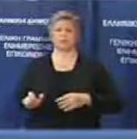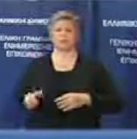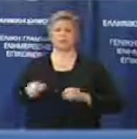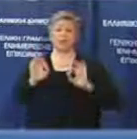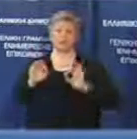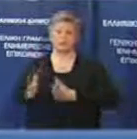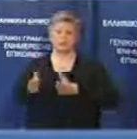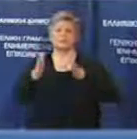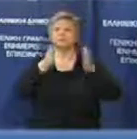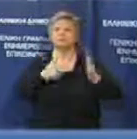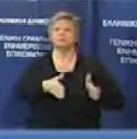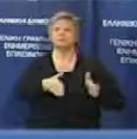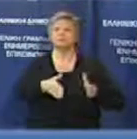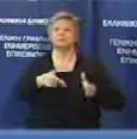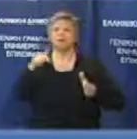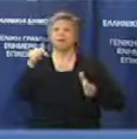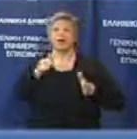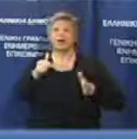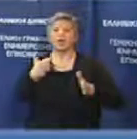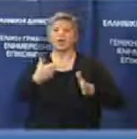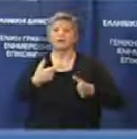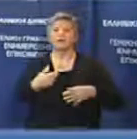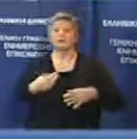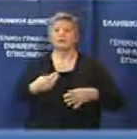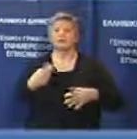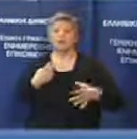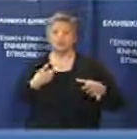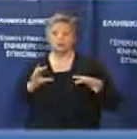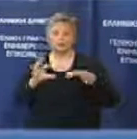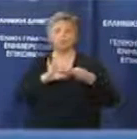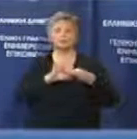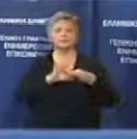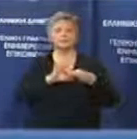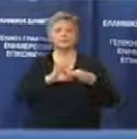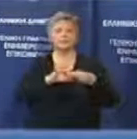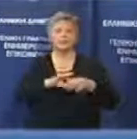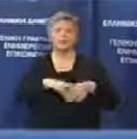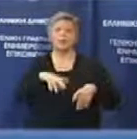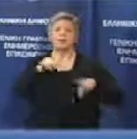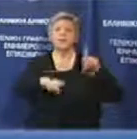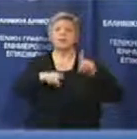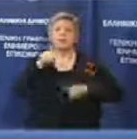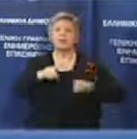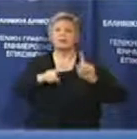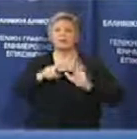όλοι ότι σε συγκυβερνήσεις για κάποιους λόγους, μερικές φορές,